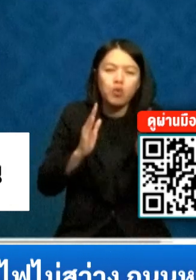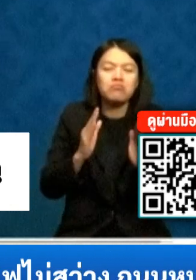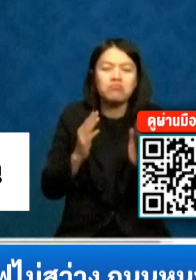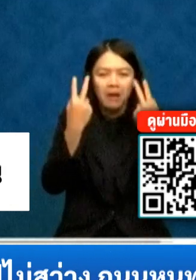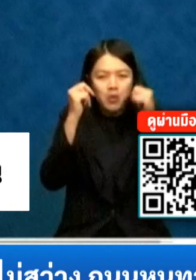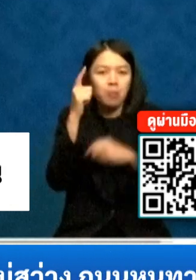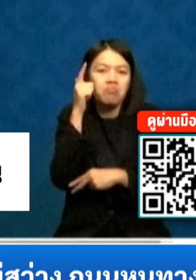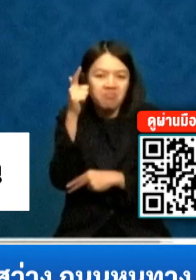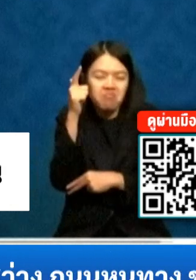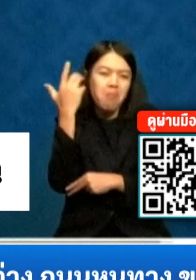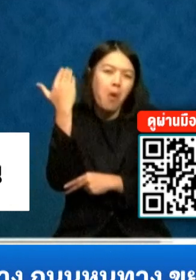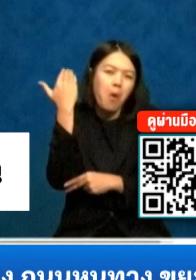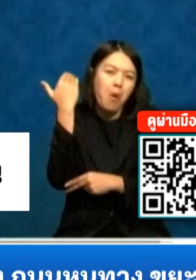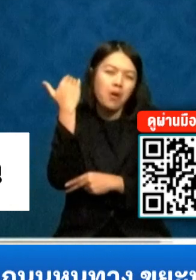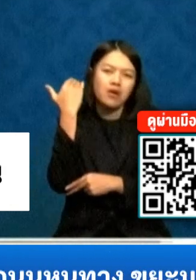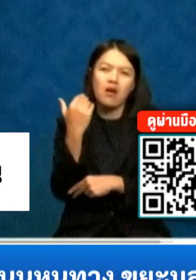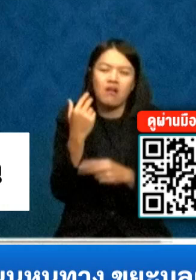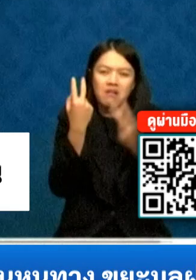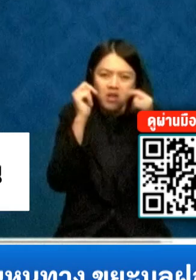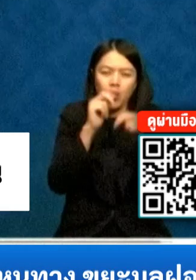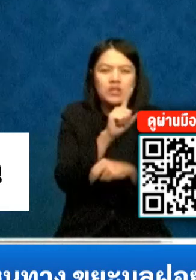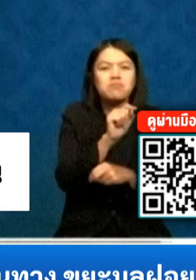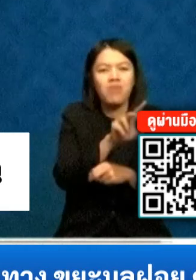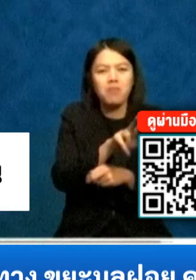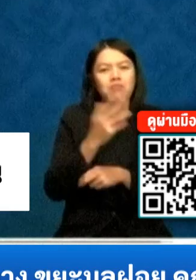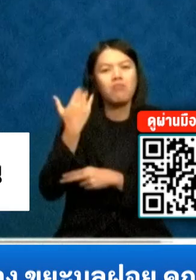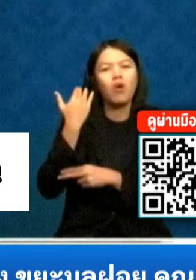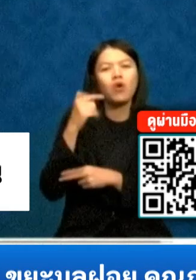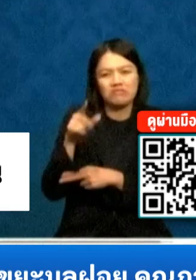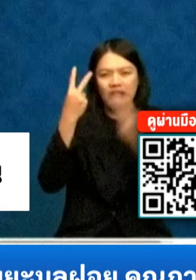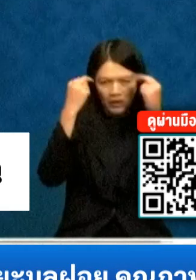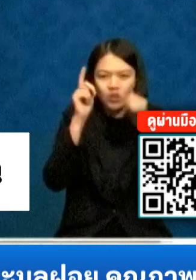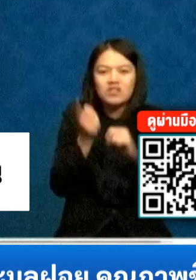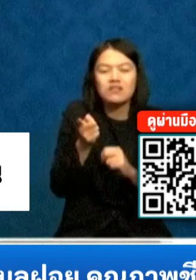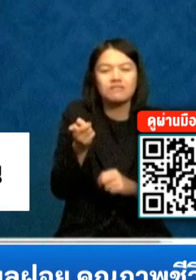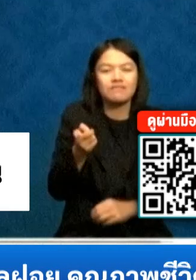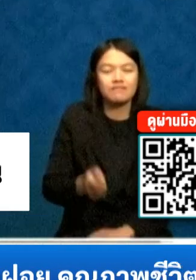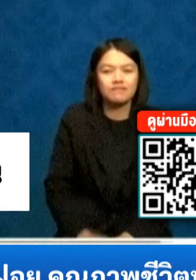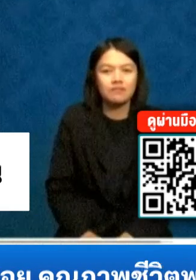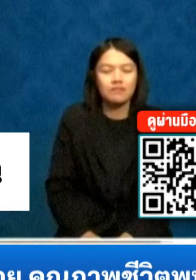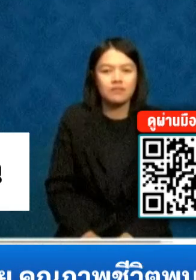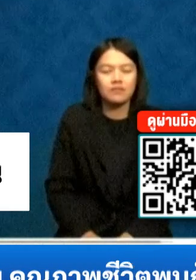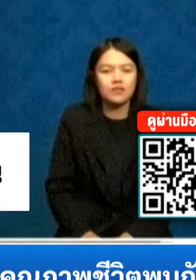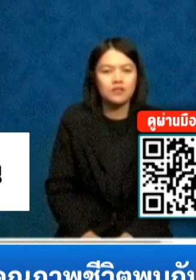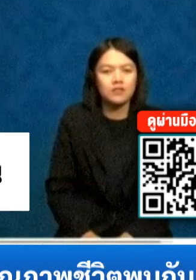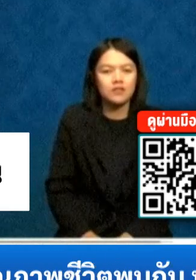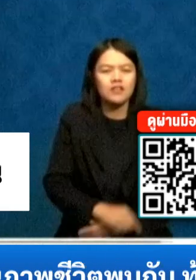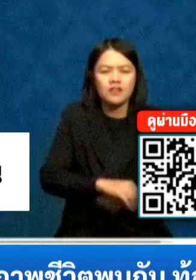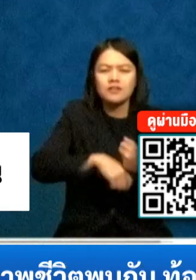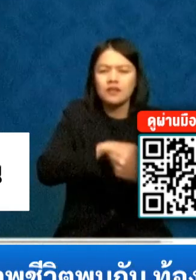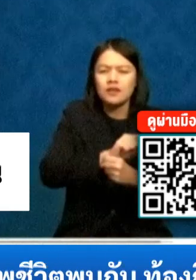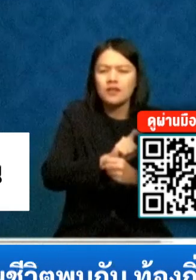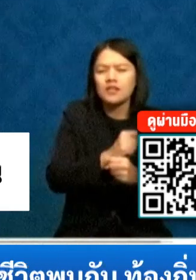รเลยอดีตนายกรัฐมนตรีคนที่23ไม่ผิดนะครับที่เอ่ยนามเพราะก็เป็นนายกจริงๆได้วางพื้นฐานเศรษฐกิจของประเ